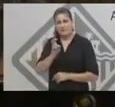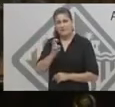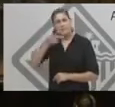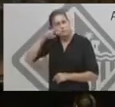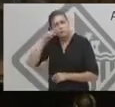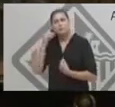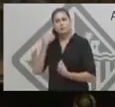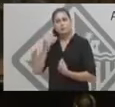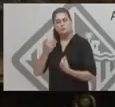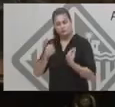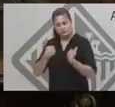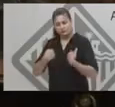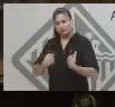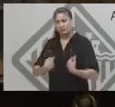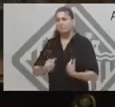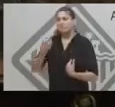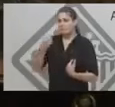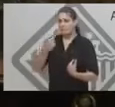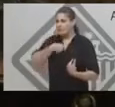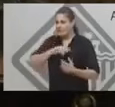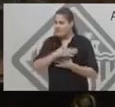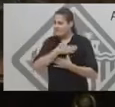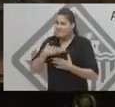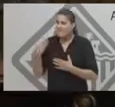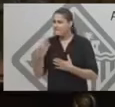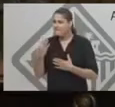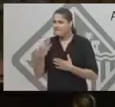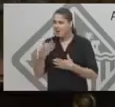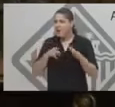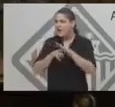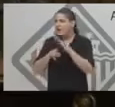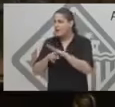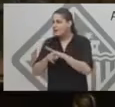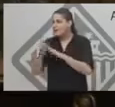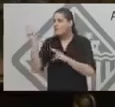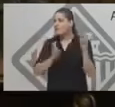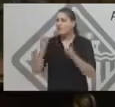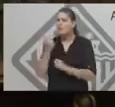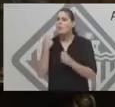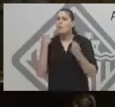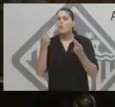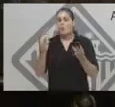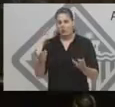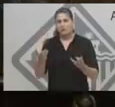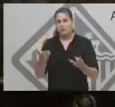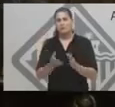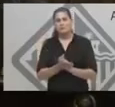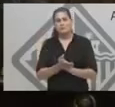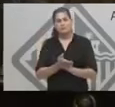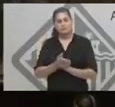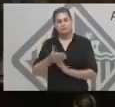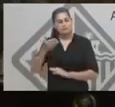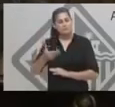experiència. I sobretot tenim voluntat de poder gestionar quant de turistes tenim a la ciutat. És